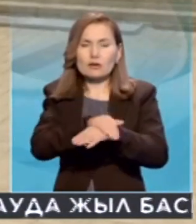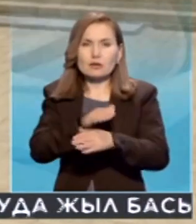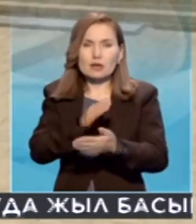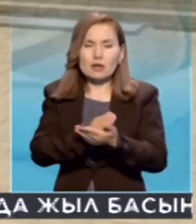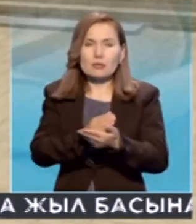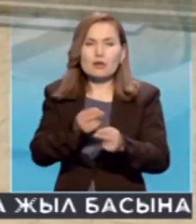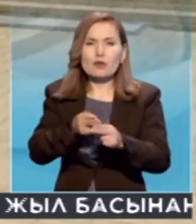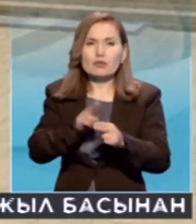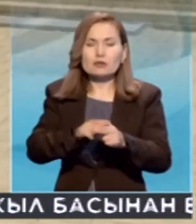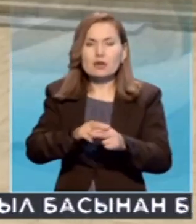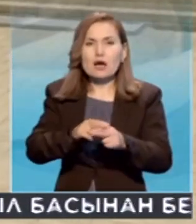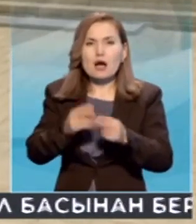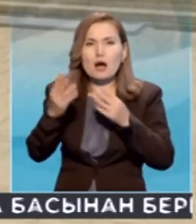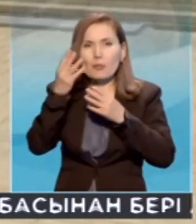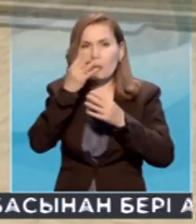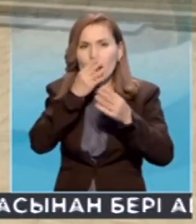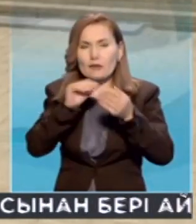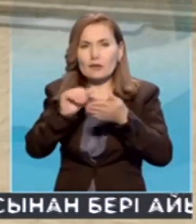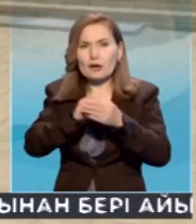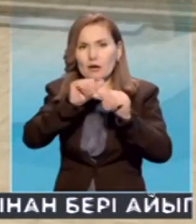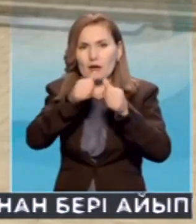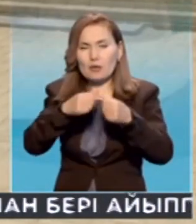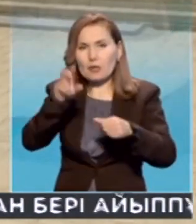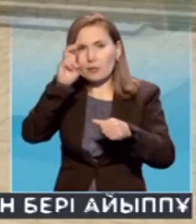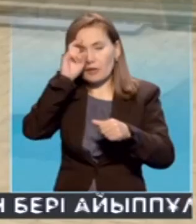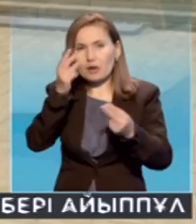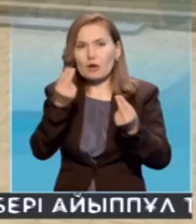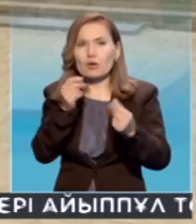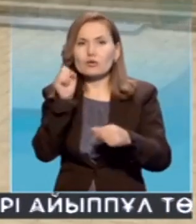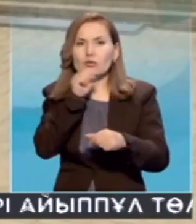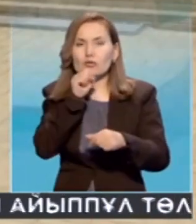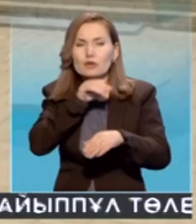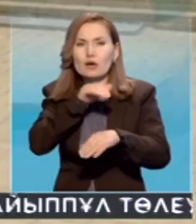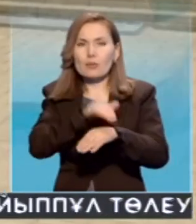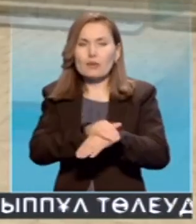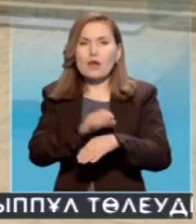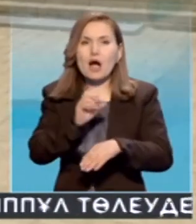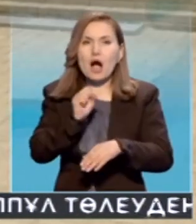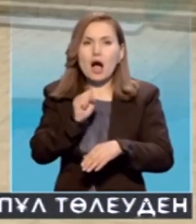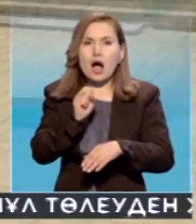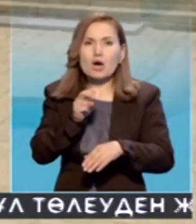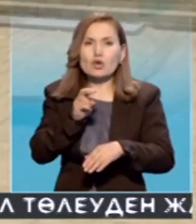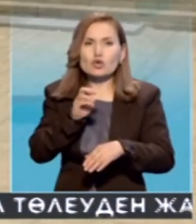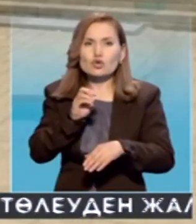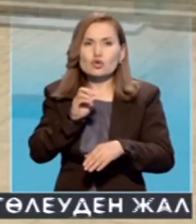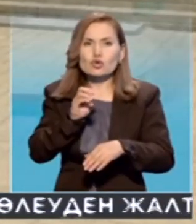қойып, үкімет қаражатын жымқырған. Сол себепті Ақсу қалалық соты